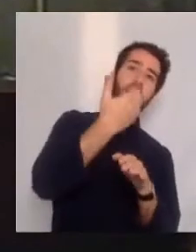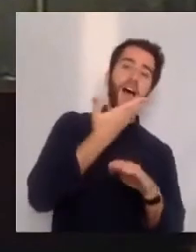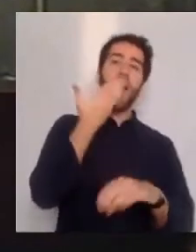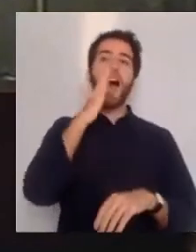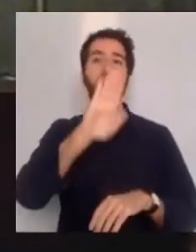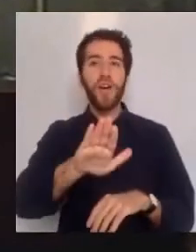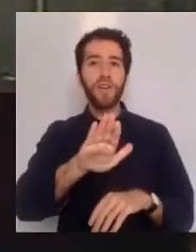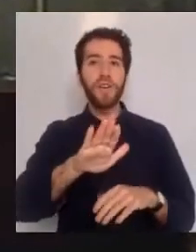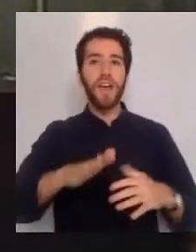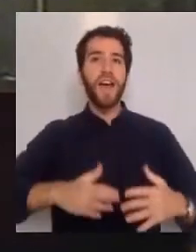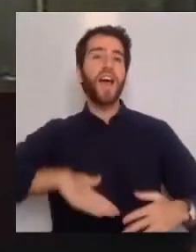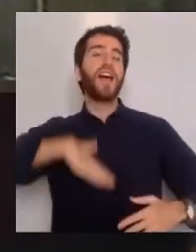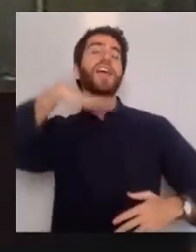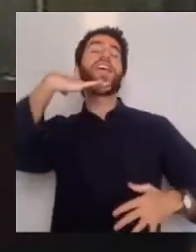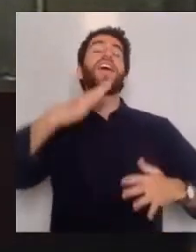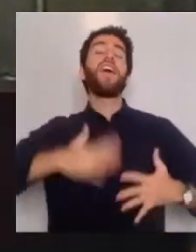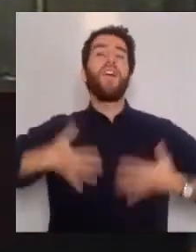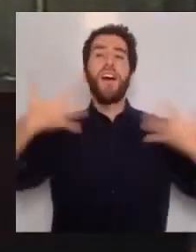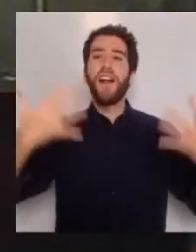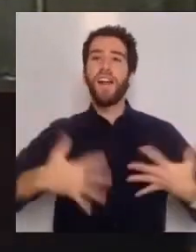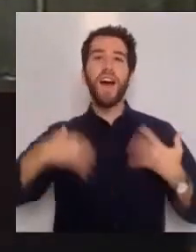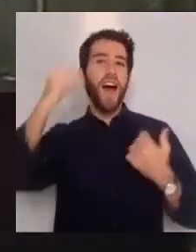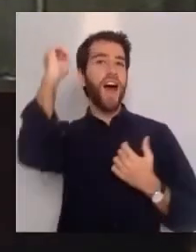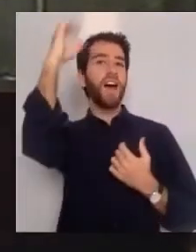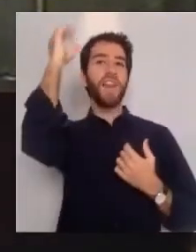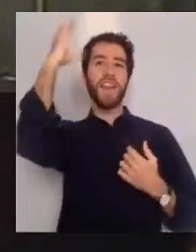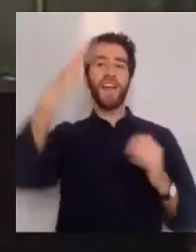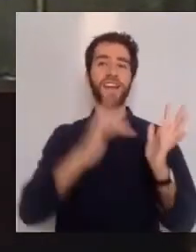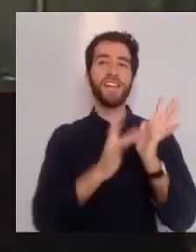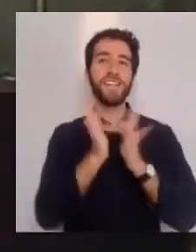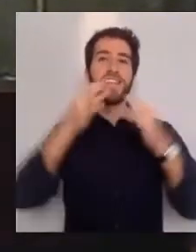plens d'alegria a anunciar que Crist és viu.